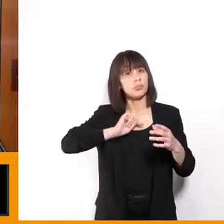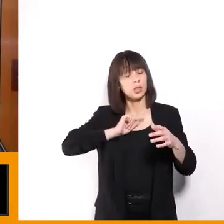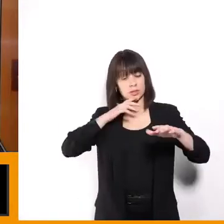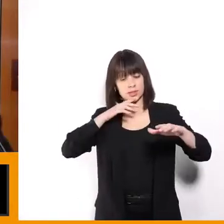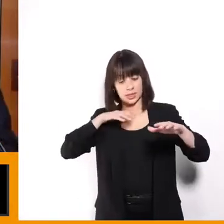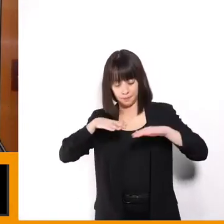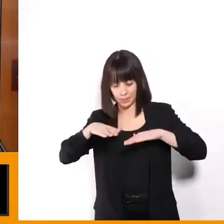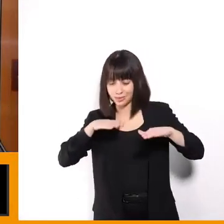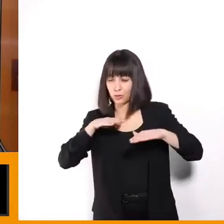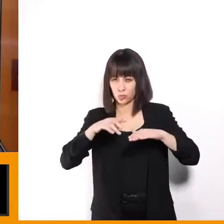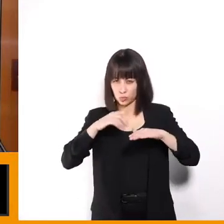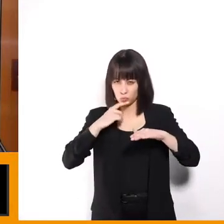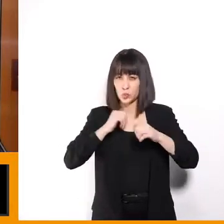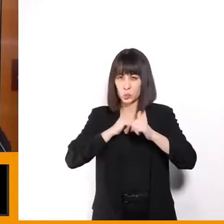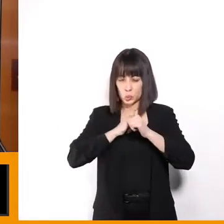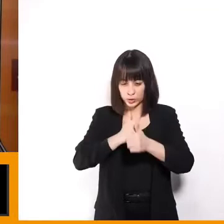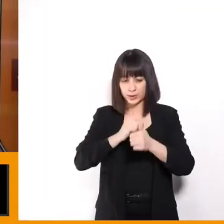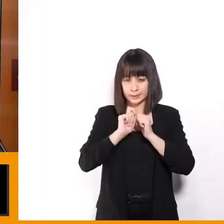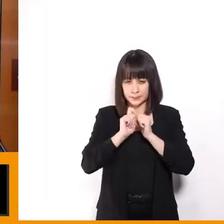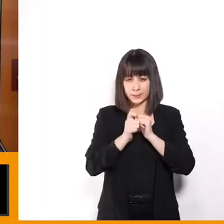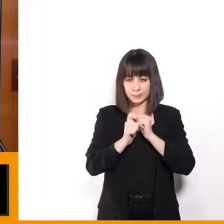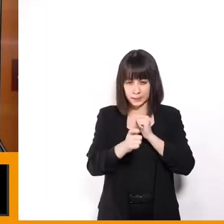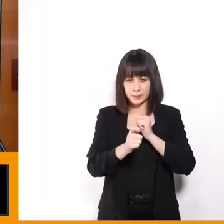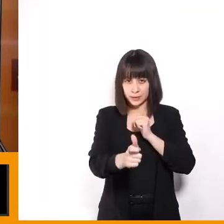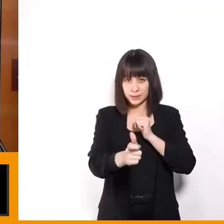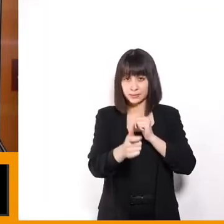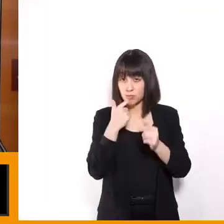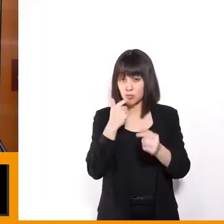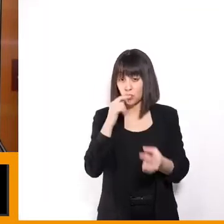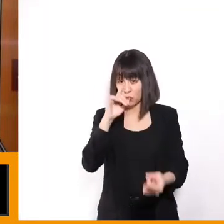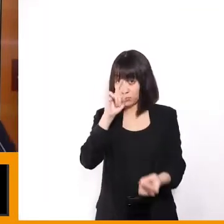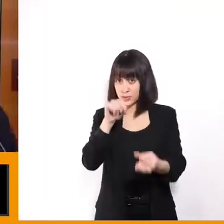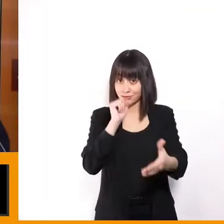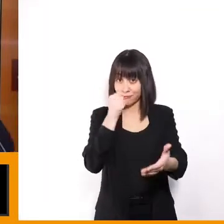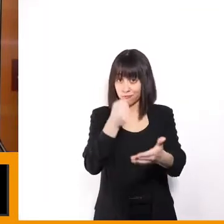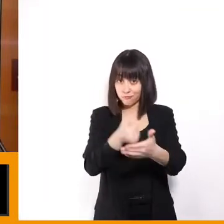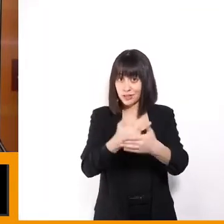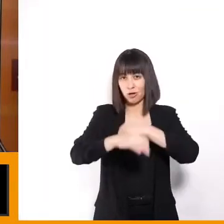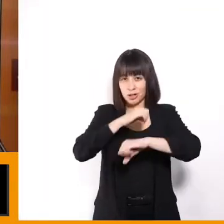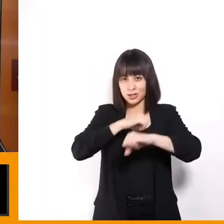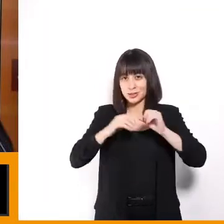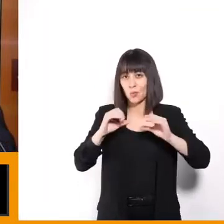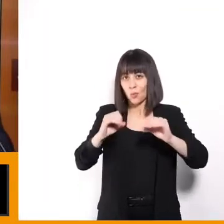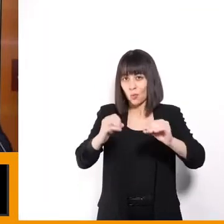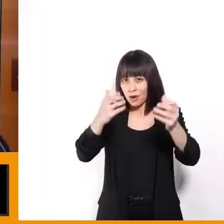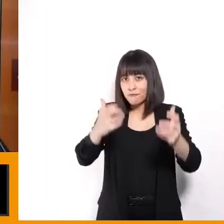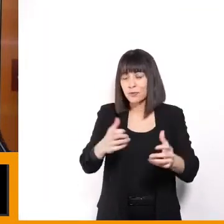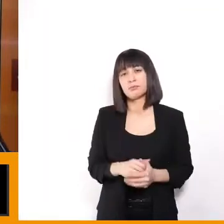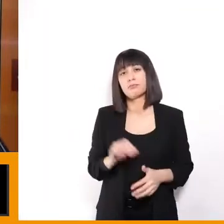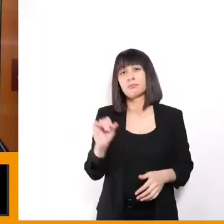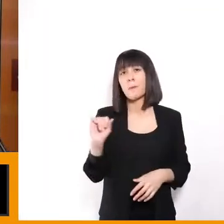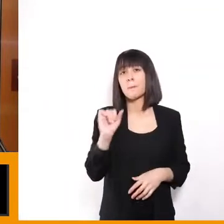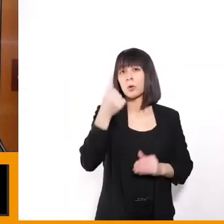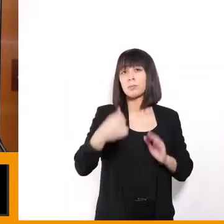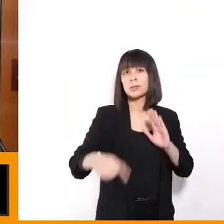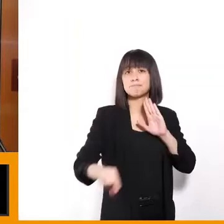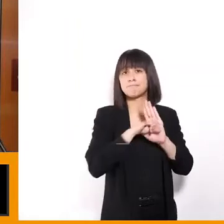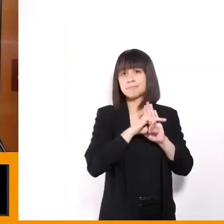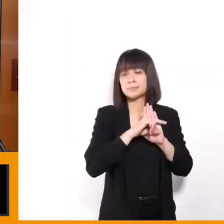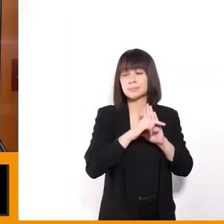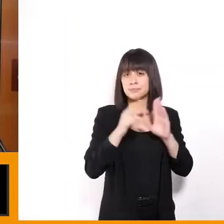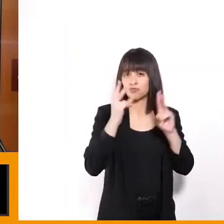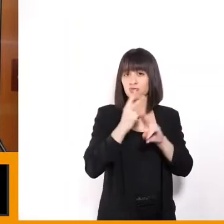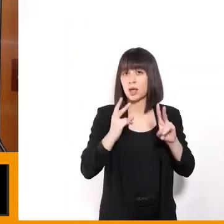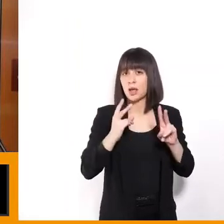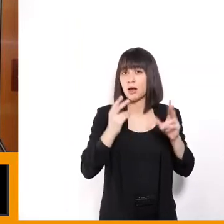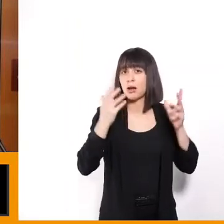de faire en sorte qu'on puisse réellement avoir une concrétisation. Ça passe par plusieurs choses. D'abord, un principe général, c'est qu'on souhaite raisonner